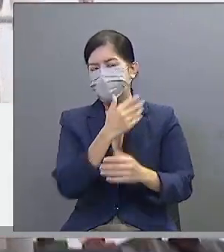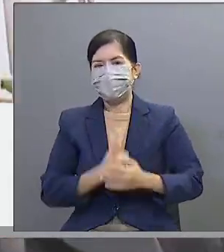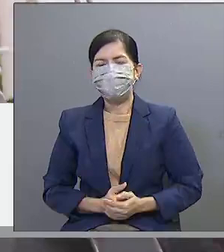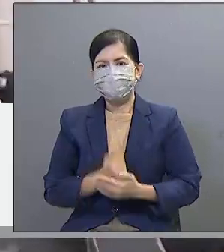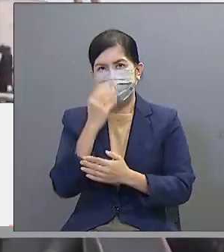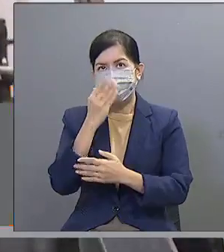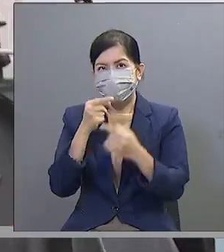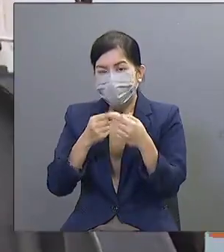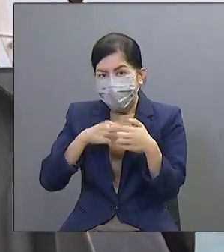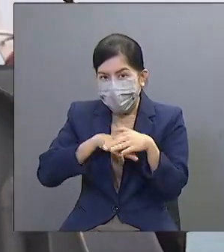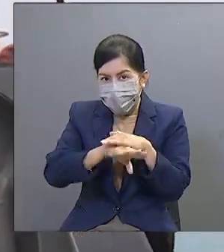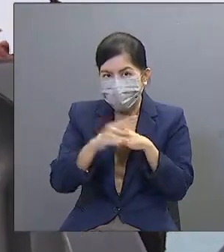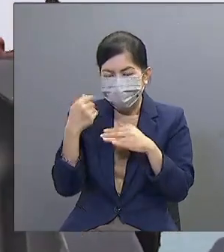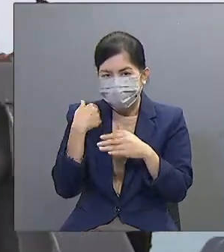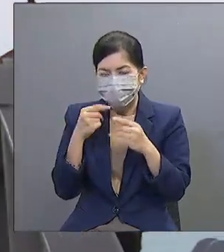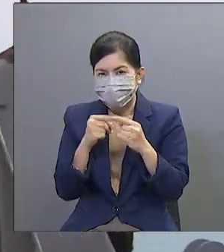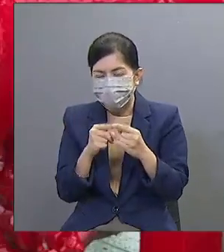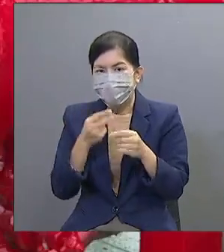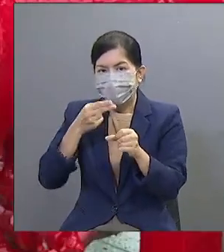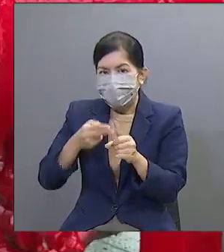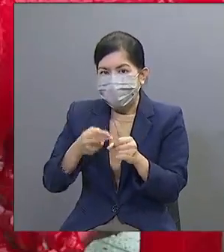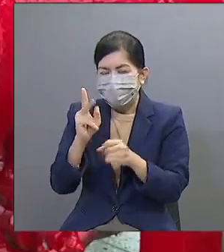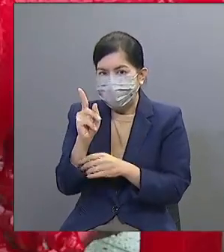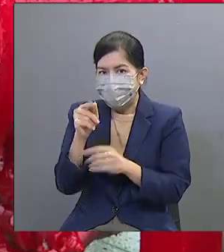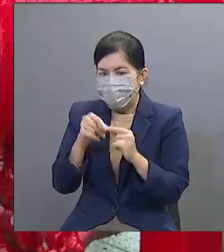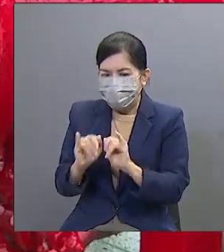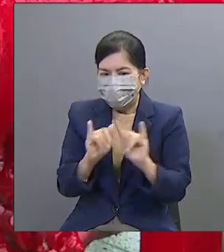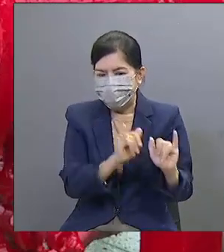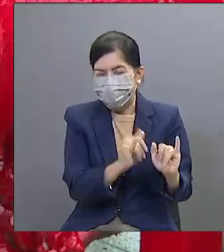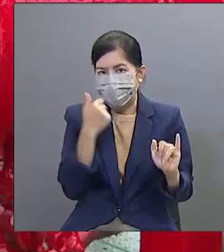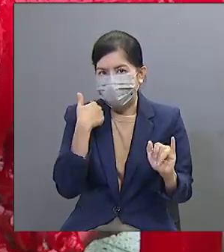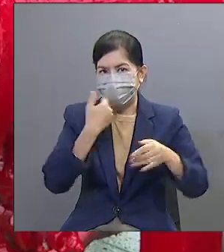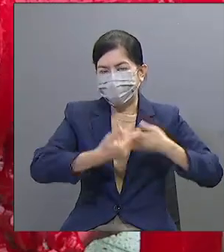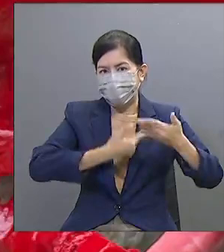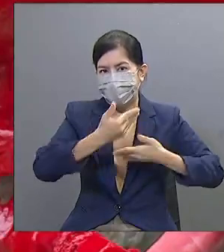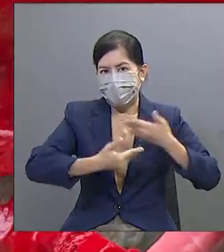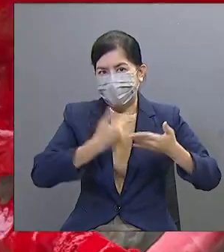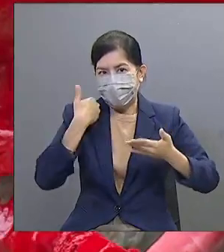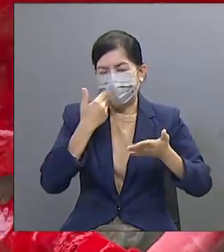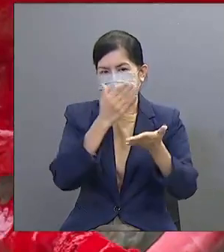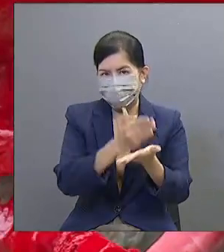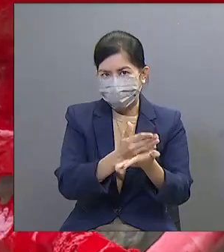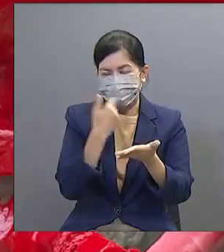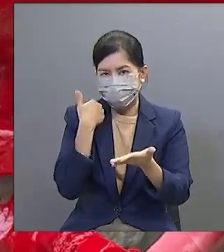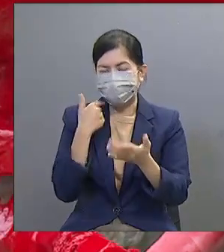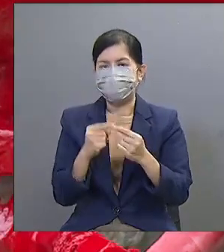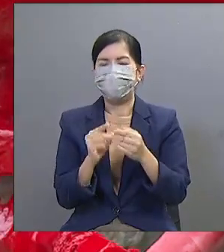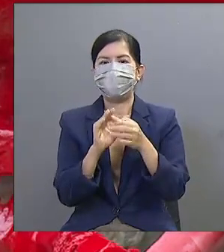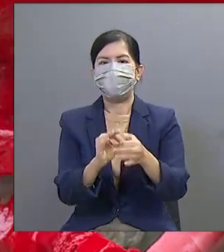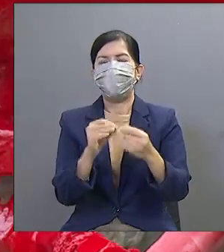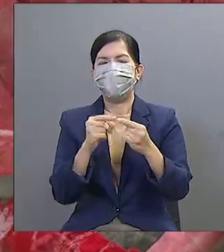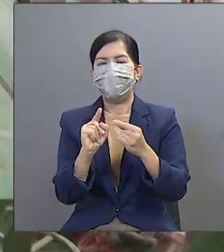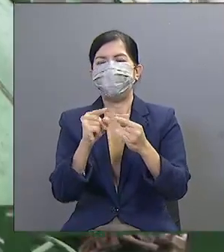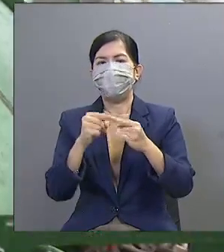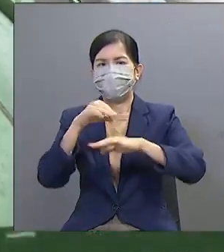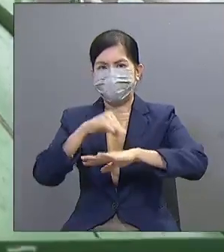ทำให้มีการลักลอบขนย้ายน้ำมันเขียวระหว่างทางจนถึงสถานีจำหน่ายน้ำมันเขียวและยังไม่มีระบบติดตามเส้นทางวิ่งของเรือ